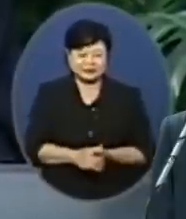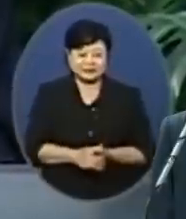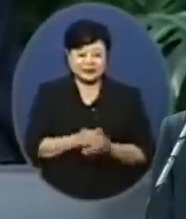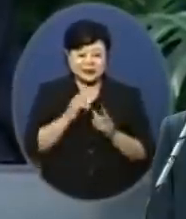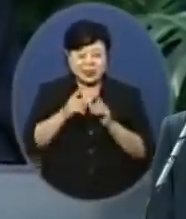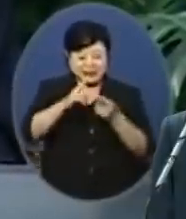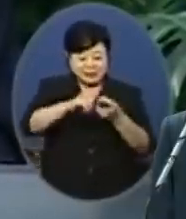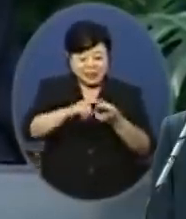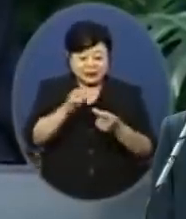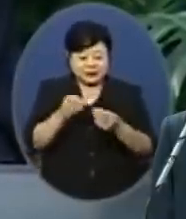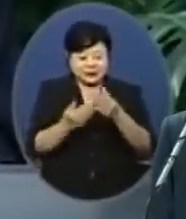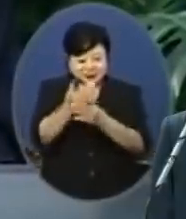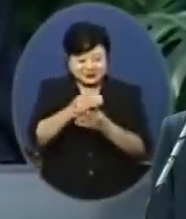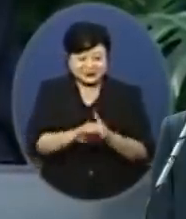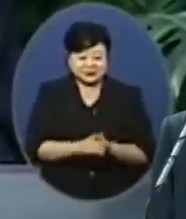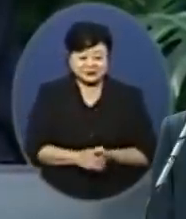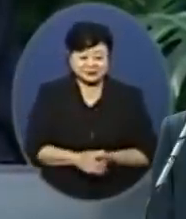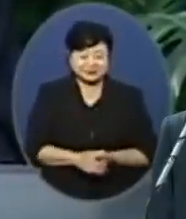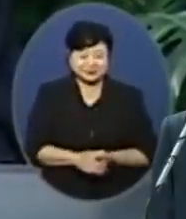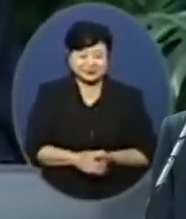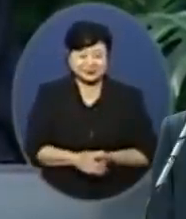그러면 이상해 돈이 생겨난다고.